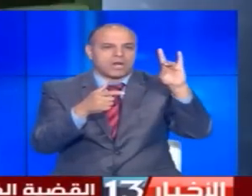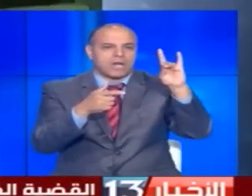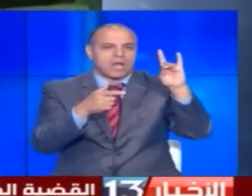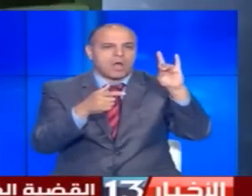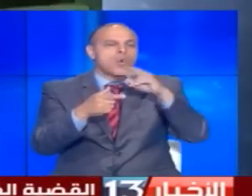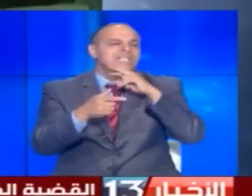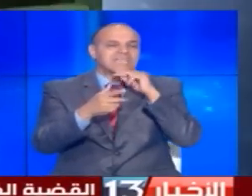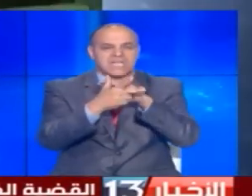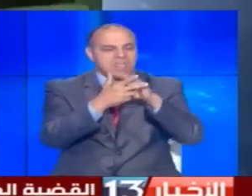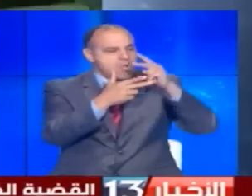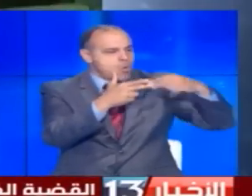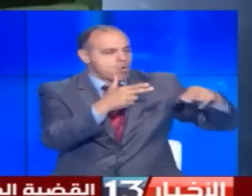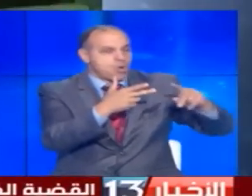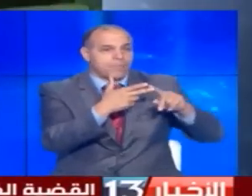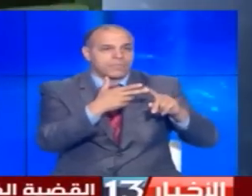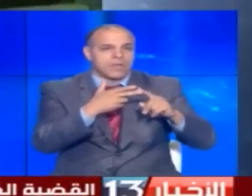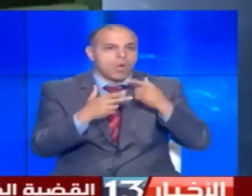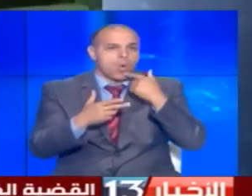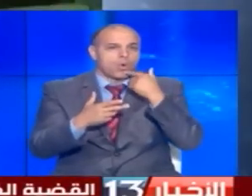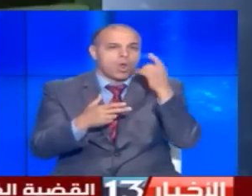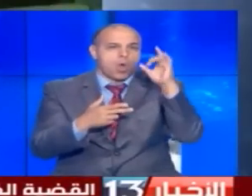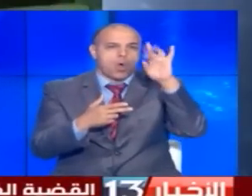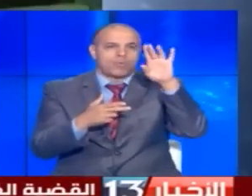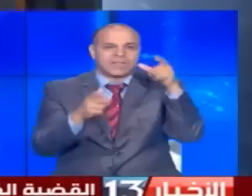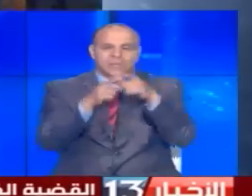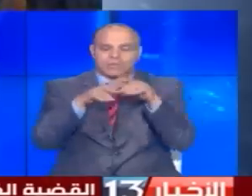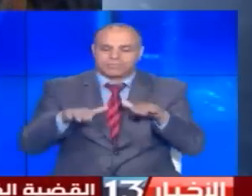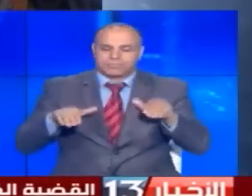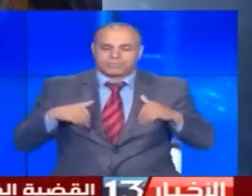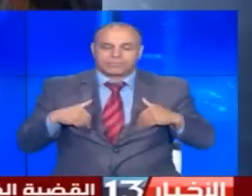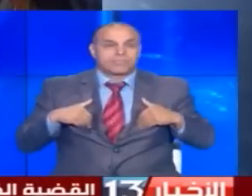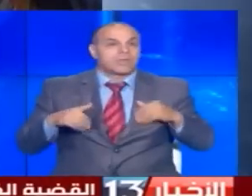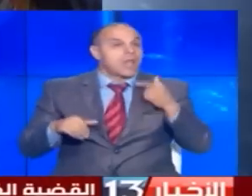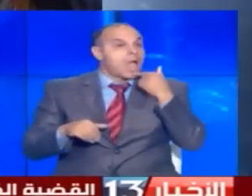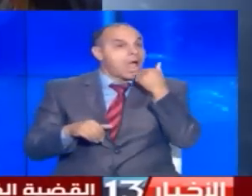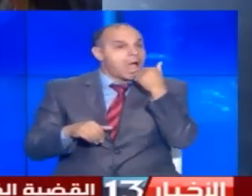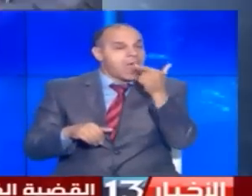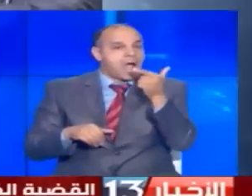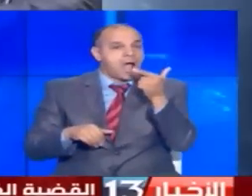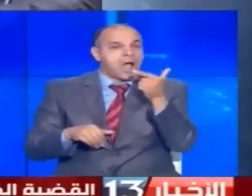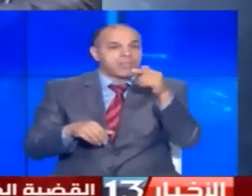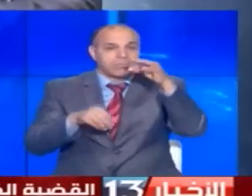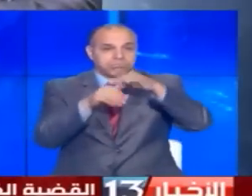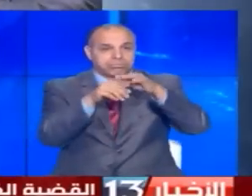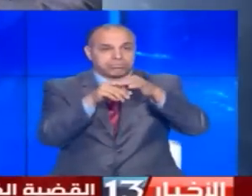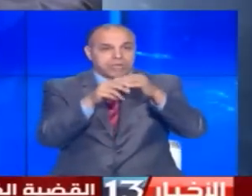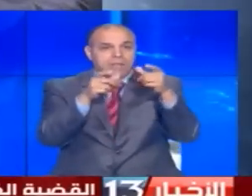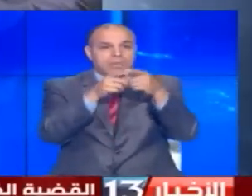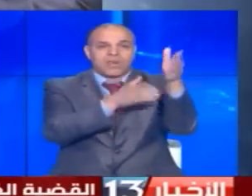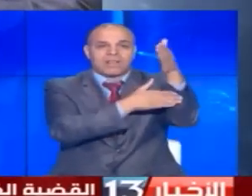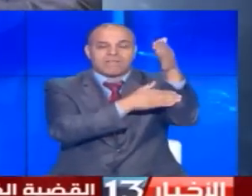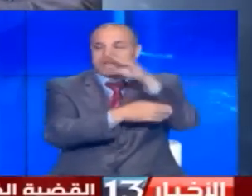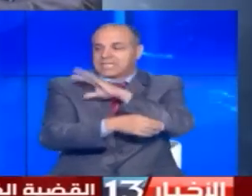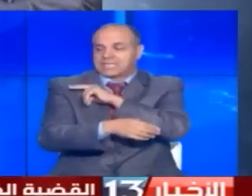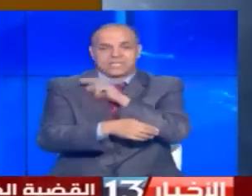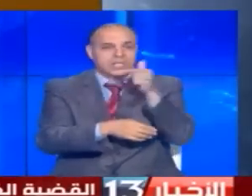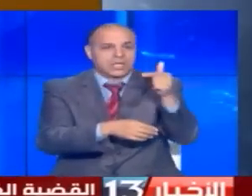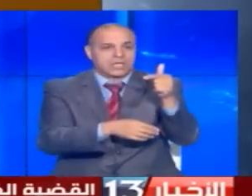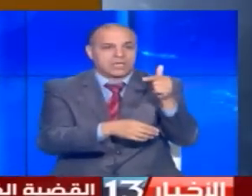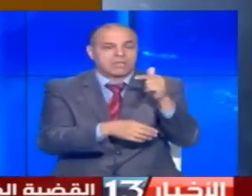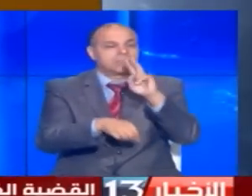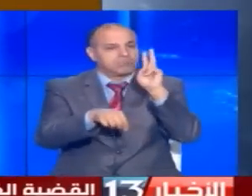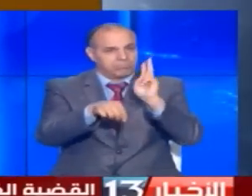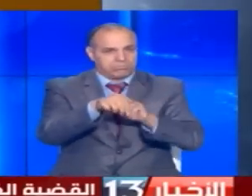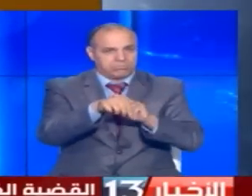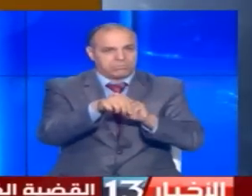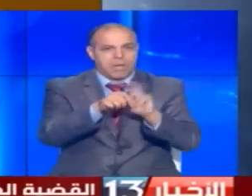والمحتل الإسرائيلي، فيما امتنعت 15 دولة عن التصويت. ويمنح هذا التصويت دولة فلسطين التي تتمتع